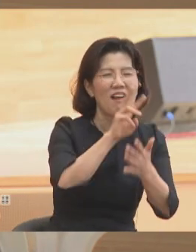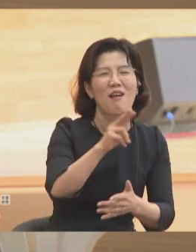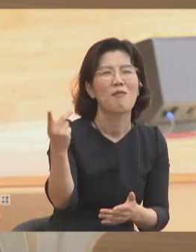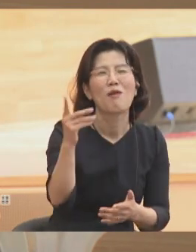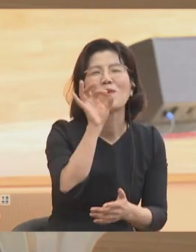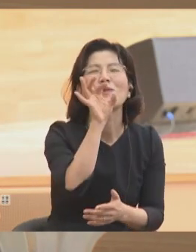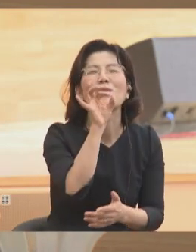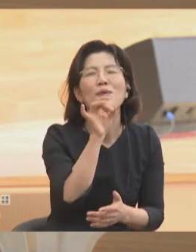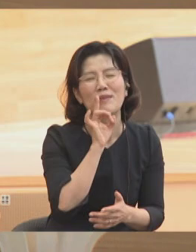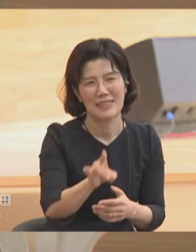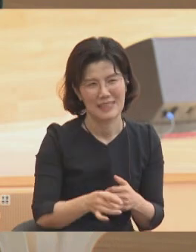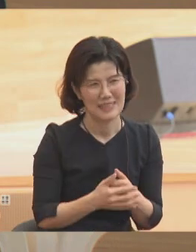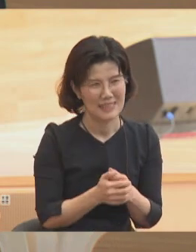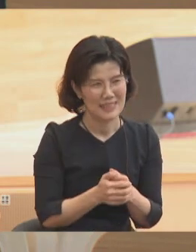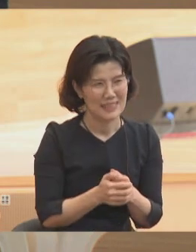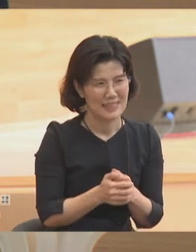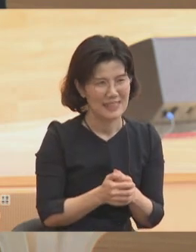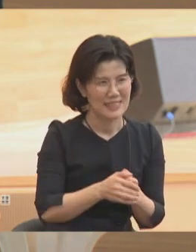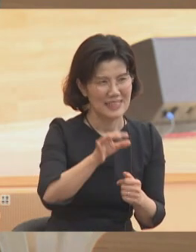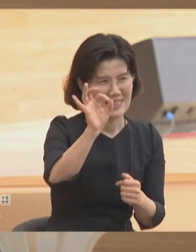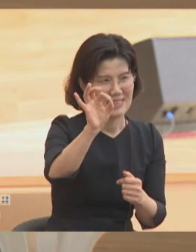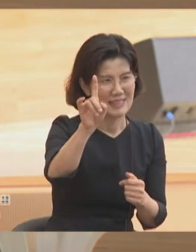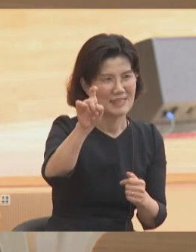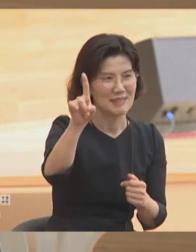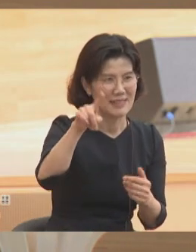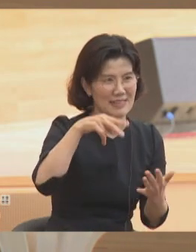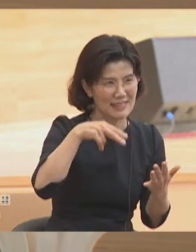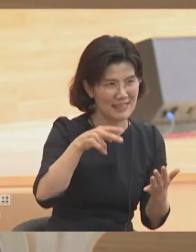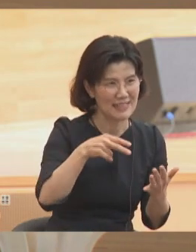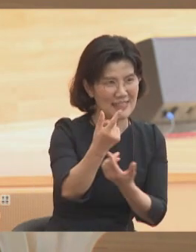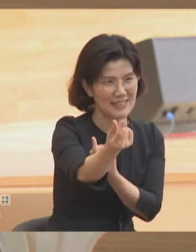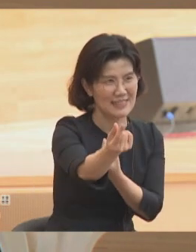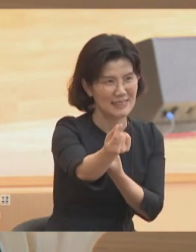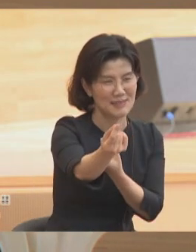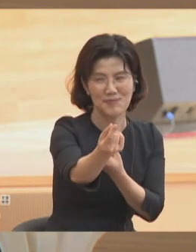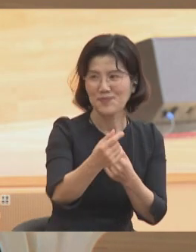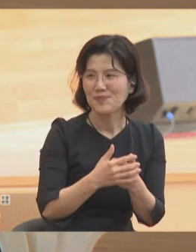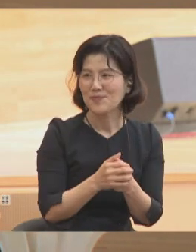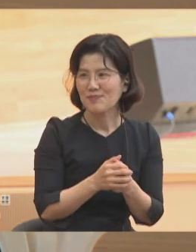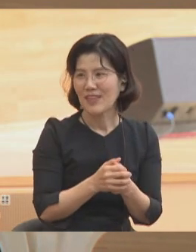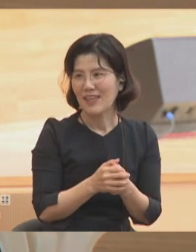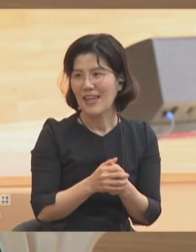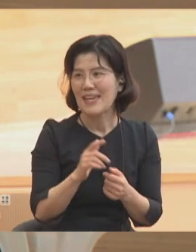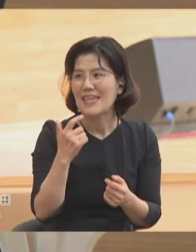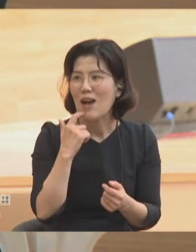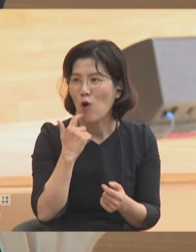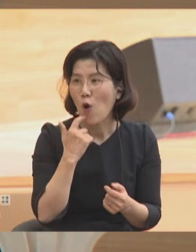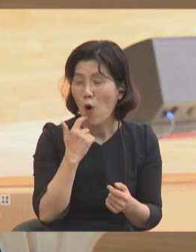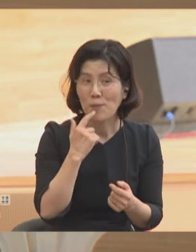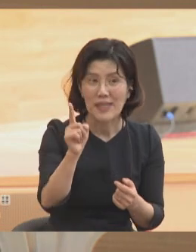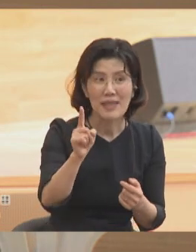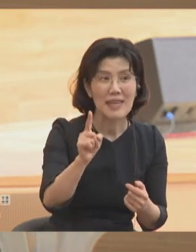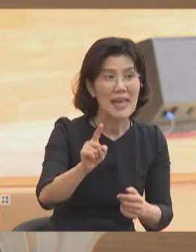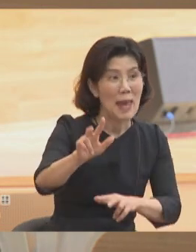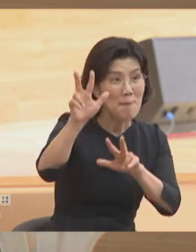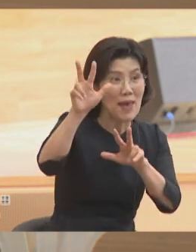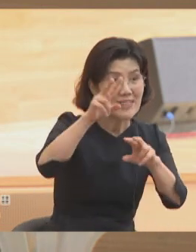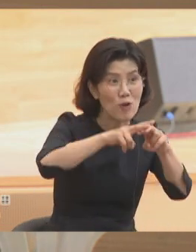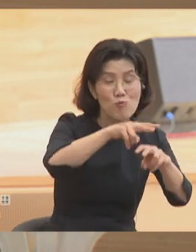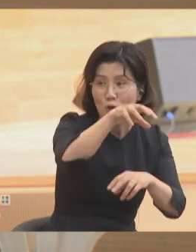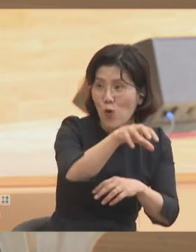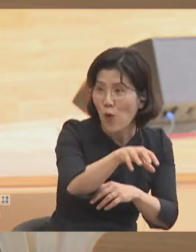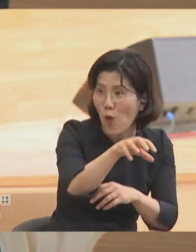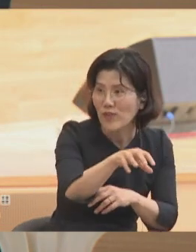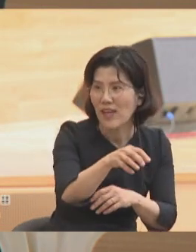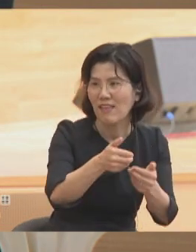불확실성을 바꿀 수 없다 11절 말씀을 함께 읽도록 하겠습니다 시작 야곱이 브엘세바를 떠나 하나님으로